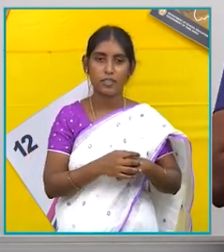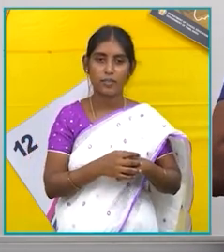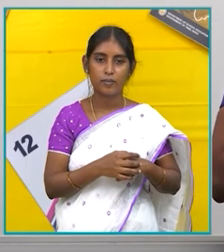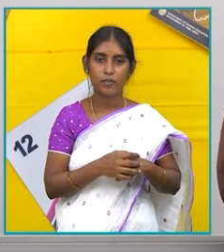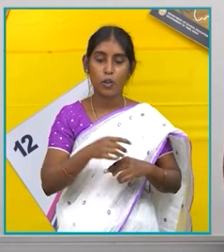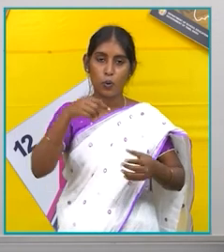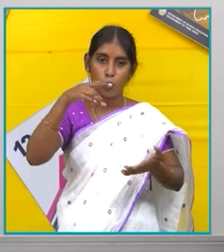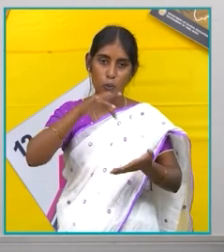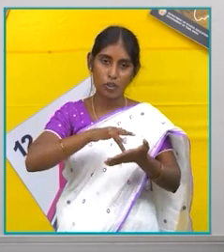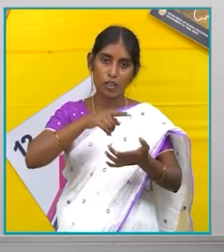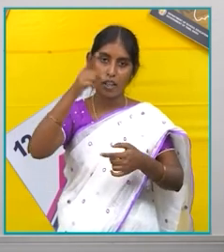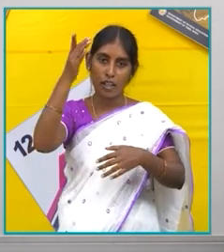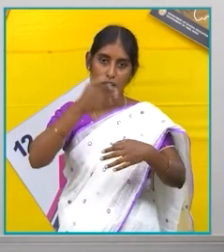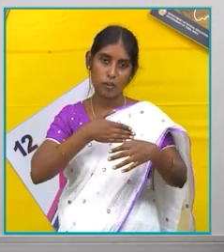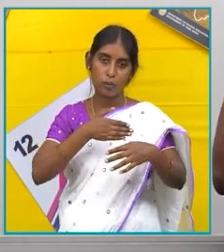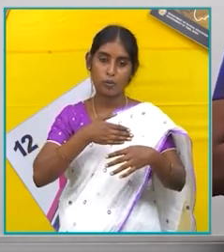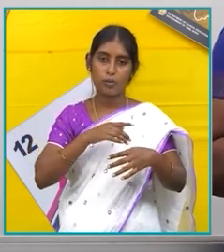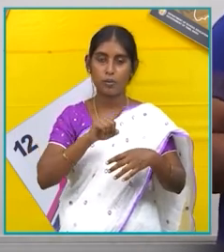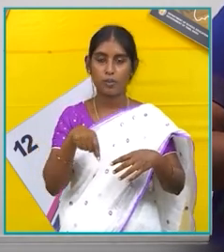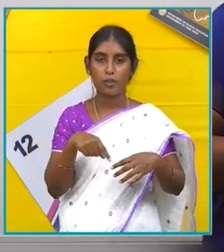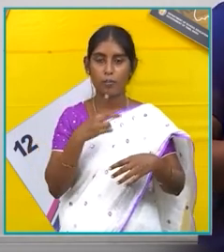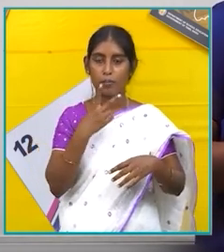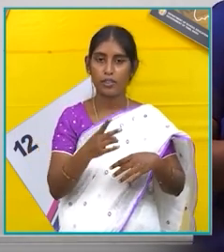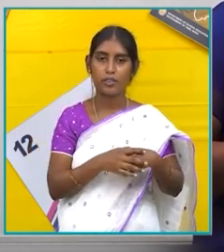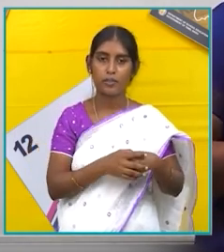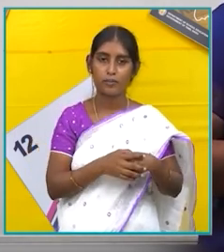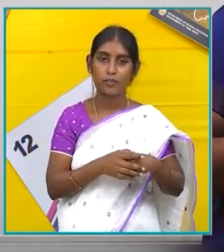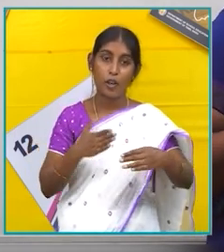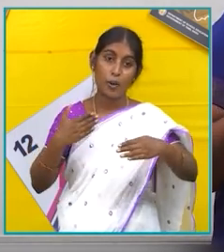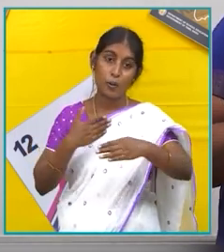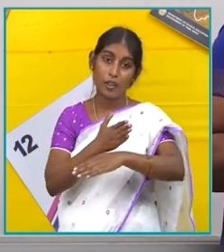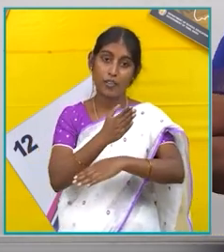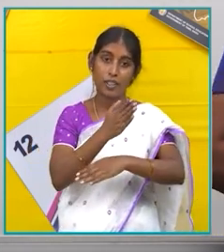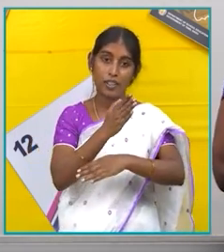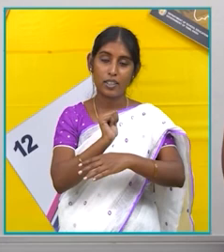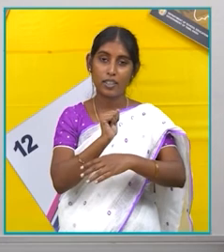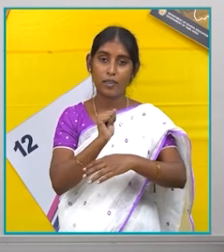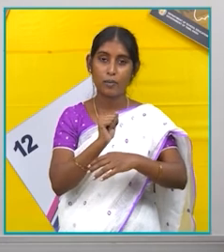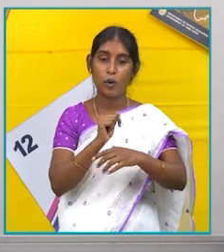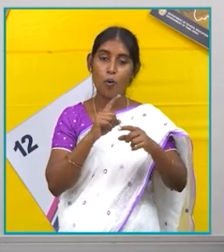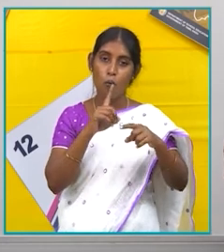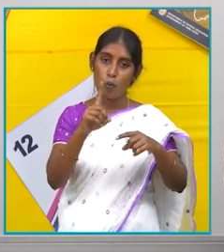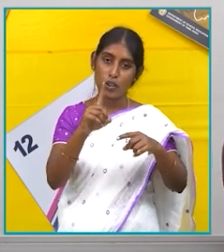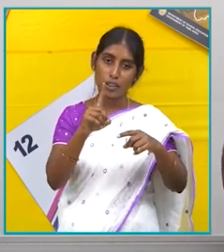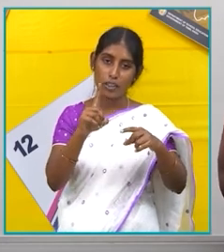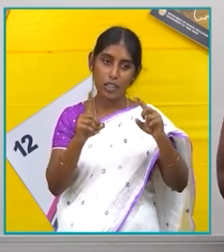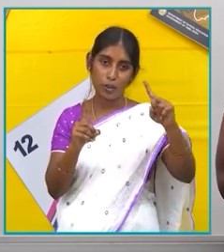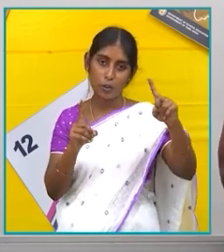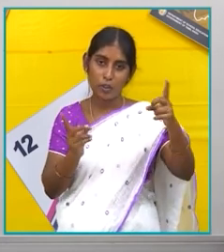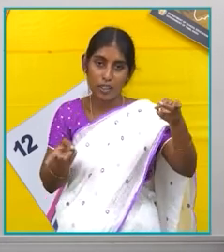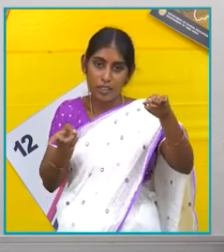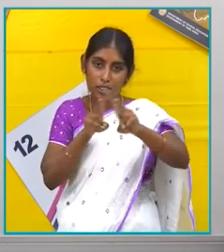வகைகளில் குத்தெதிர் கோணங்கள் இதெல்லாம் பார்த்தோம். குறுக்கு வெட்டியில் என்னென்ன கோணங்கள் எல்லாம் நம்ம பார்த்தோம், ஒத்த கோணங்கள் சமம்,